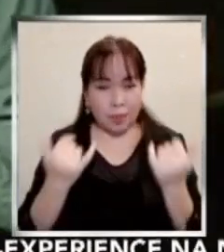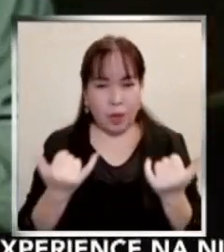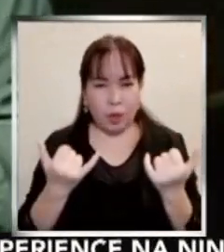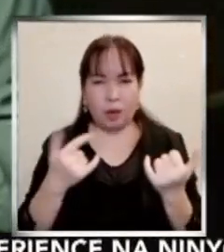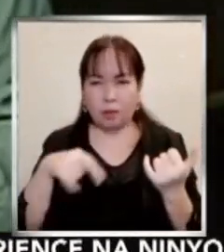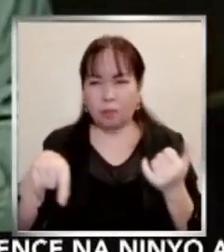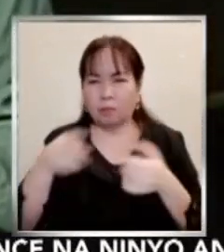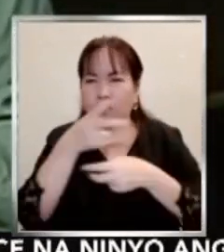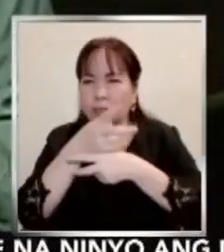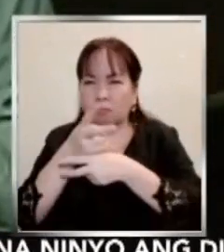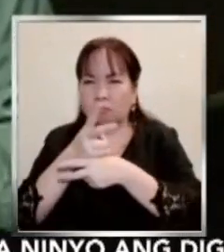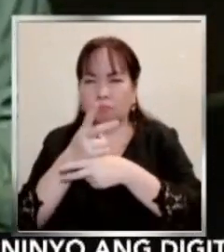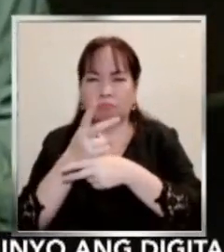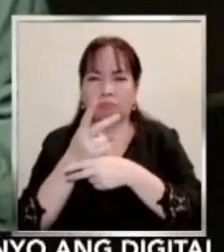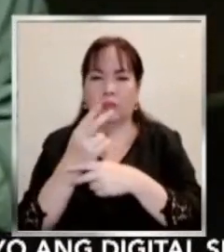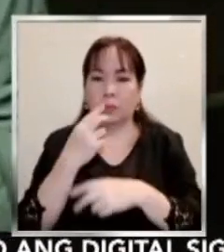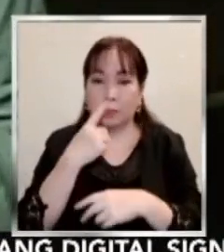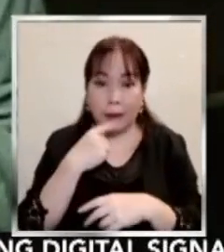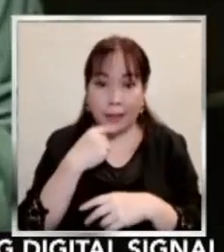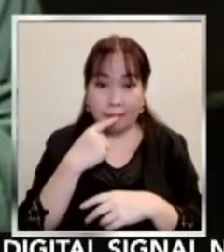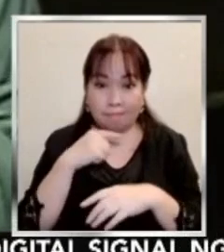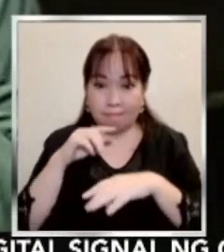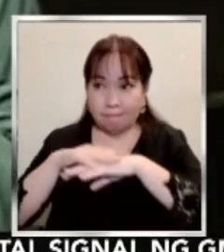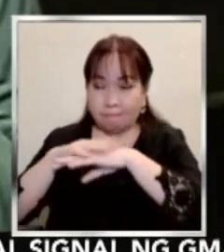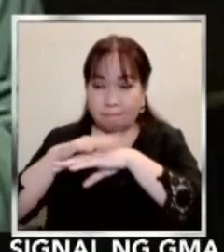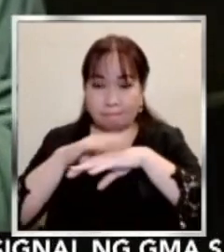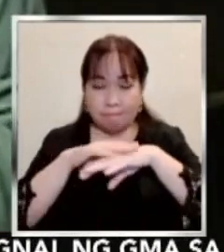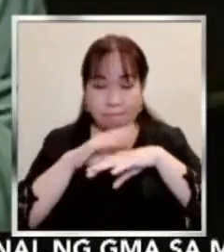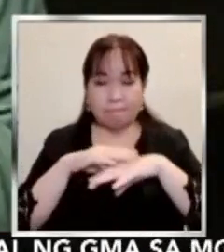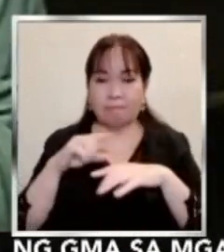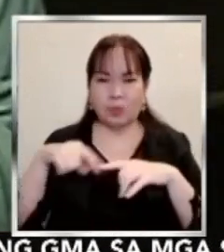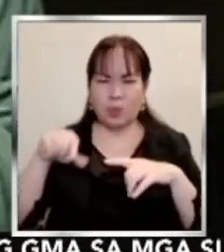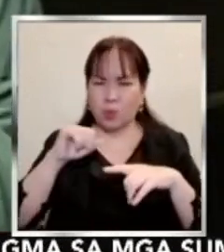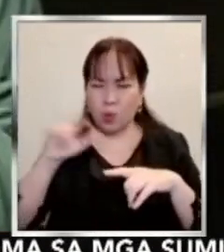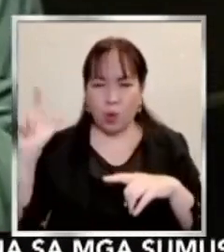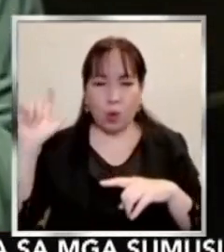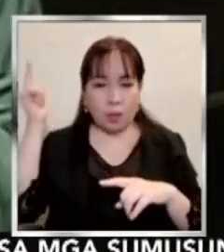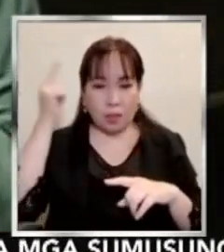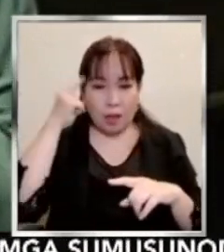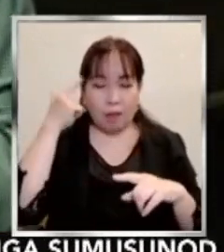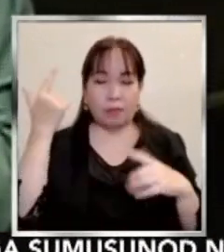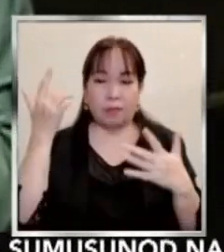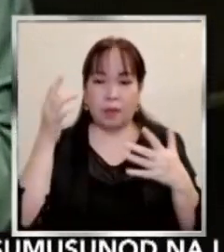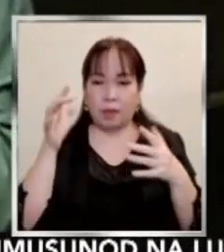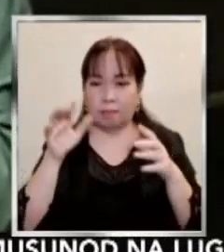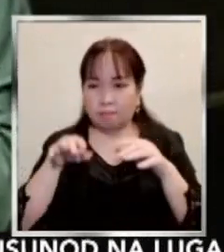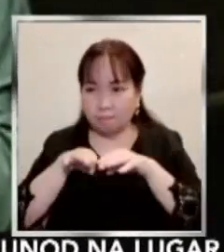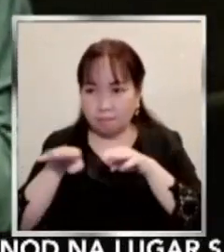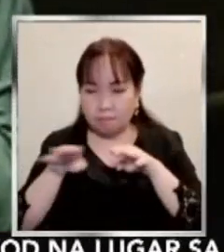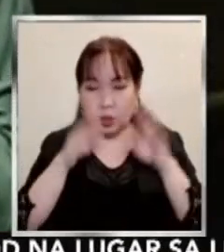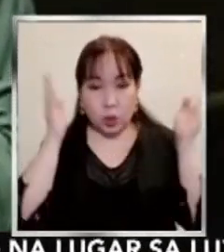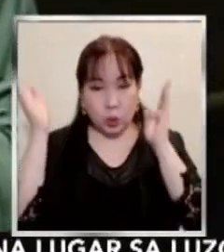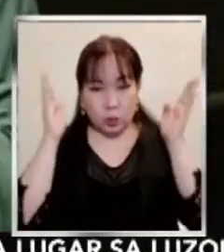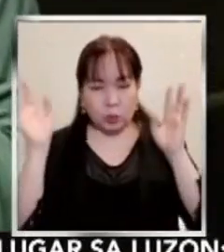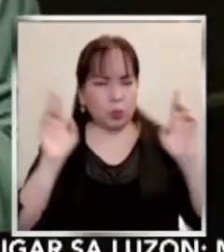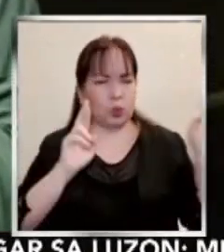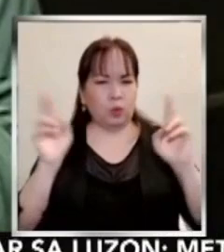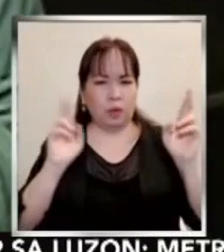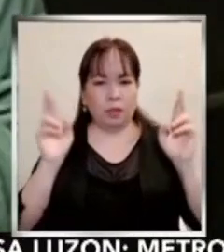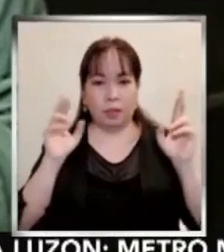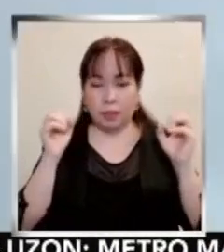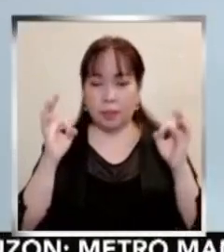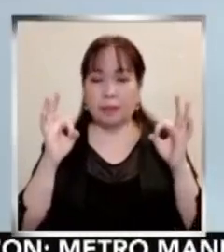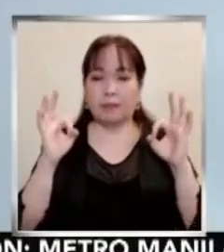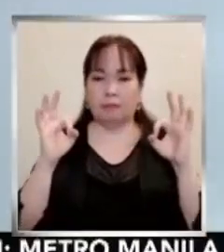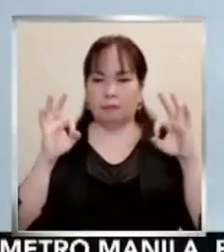red alert status ang lahat ng ahensya ng gobyerno bilang paghahanda sa banta ng Bagyong Henry.